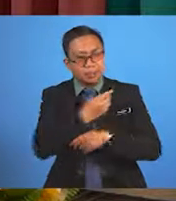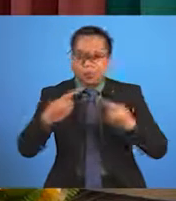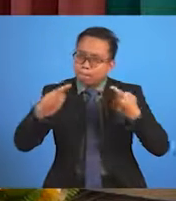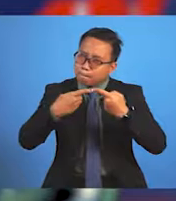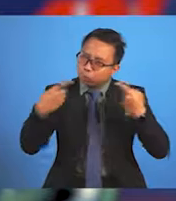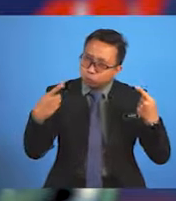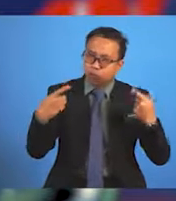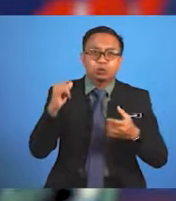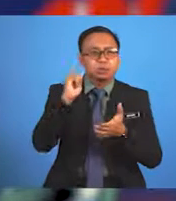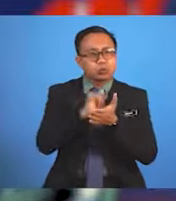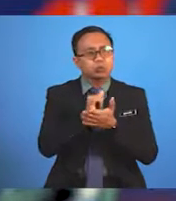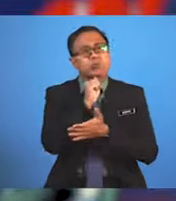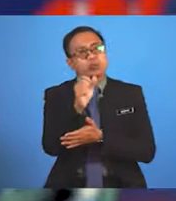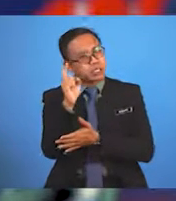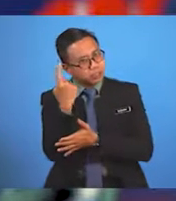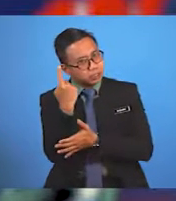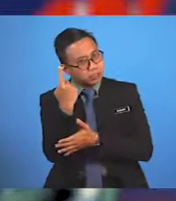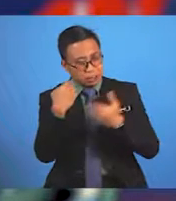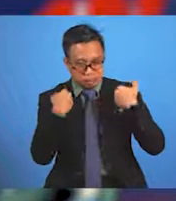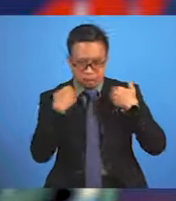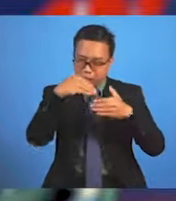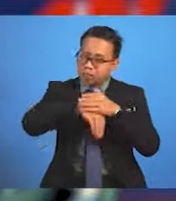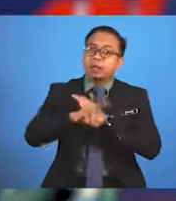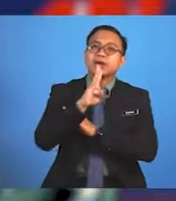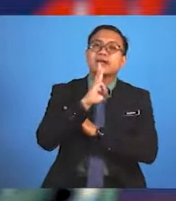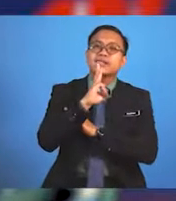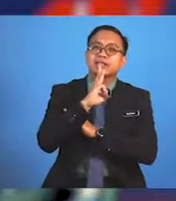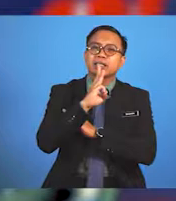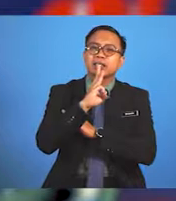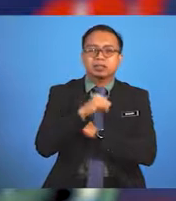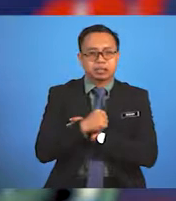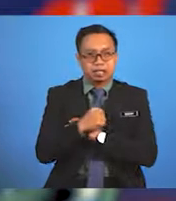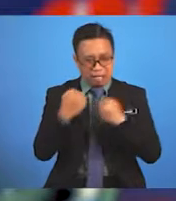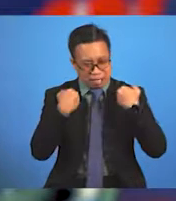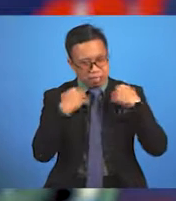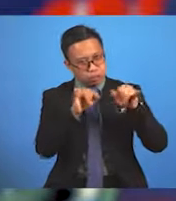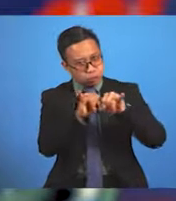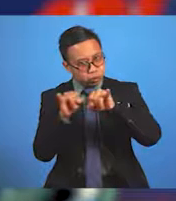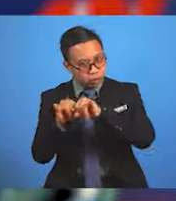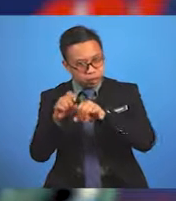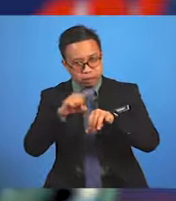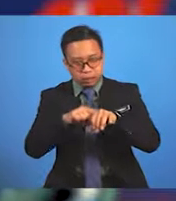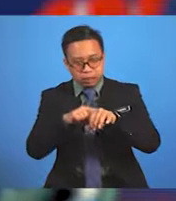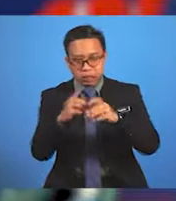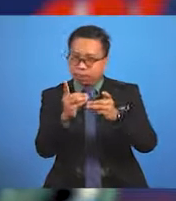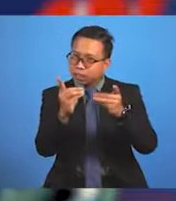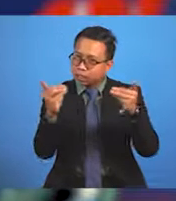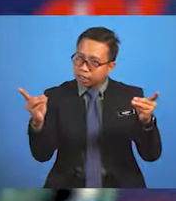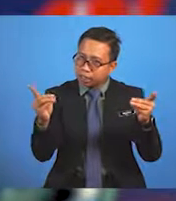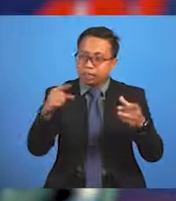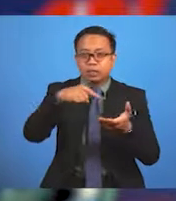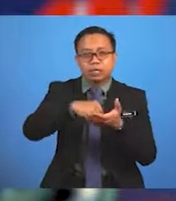Musuh-musuh tersebut bukan sahaja berada di dalam air, malahan ada juga di darat dan juga di